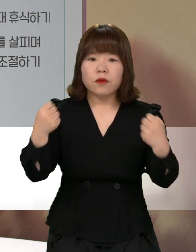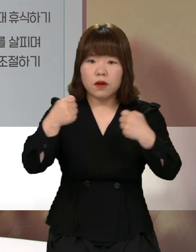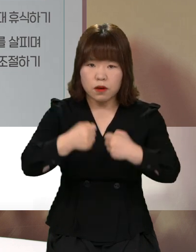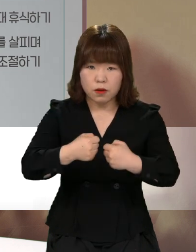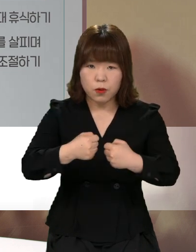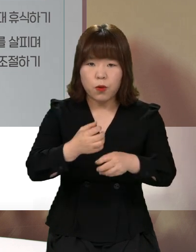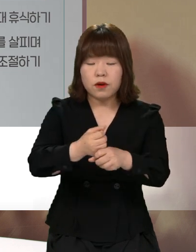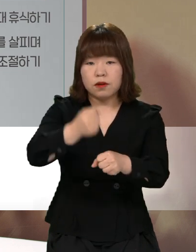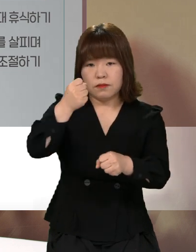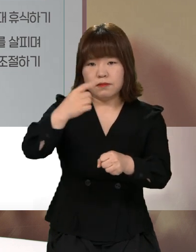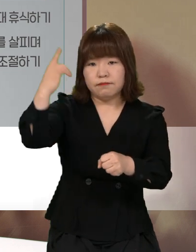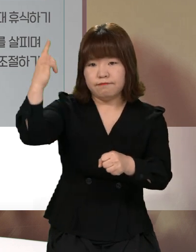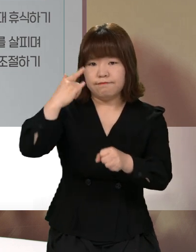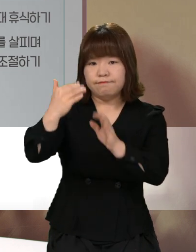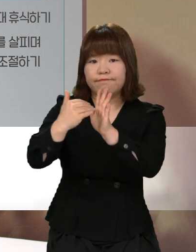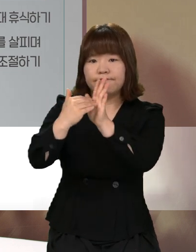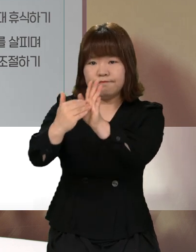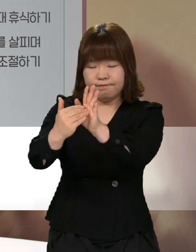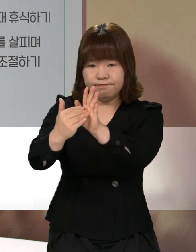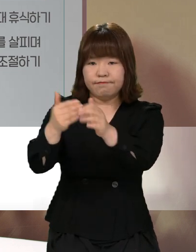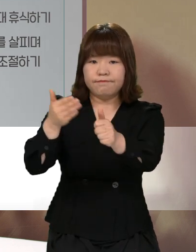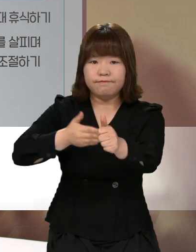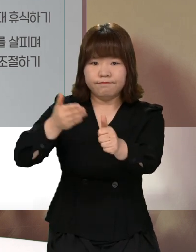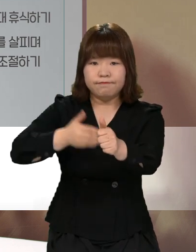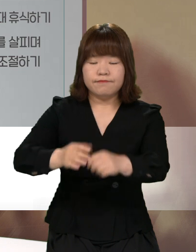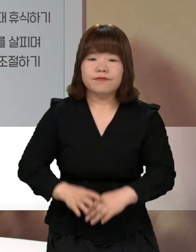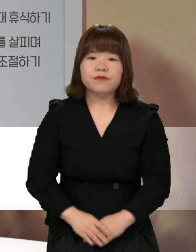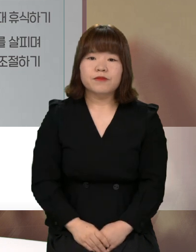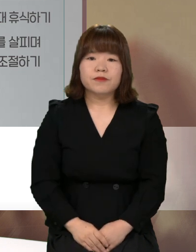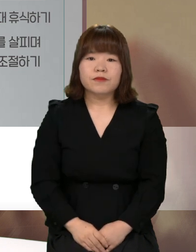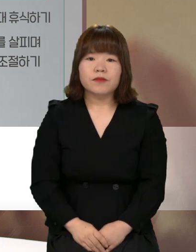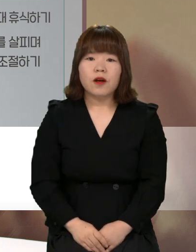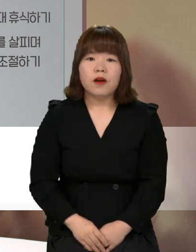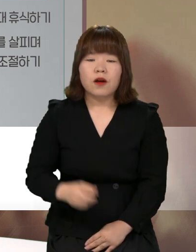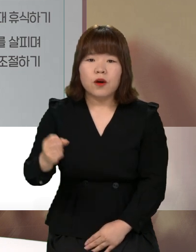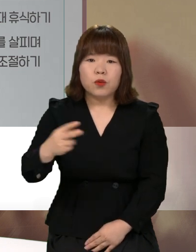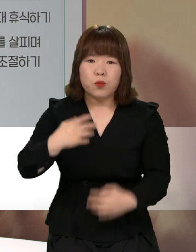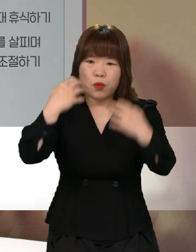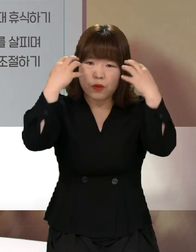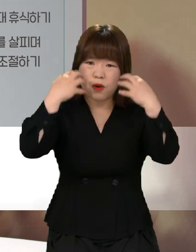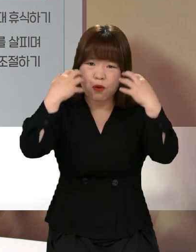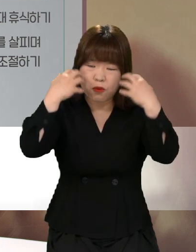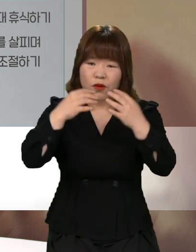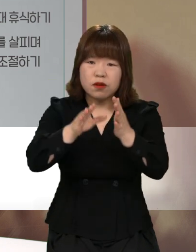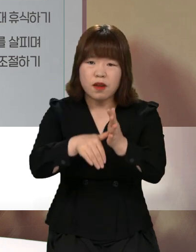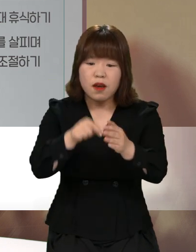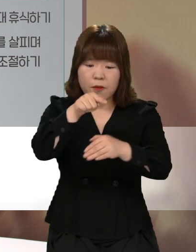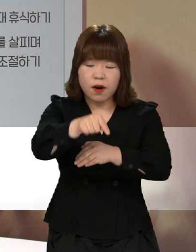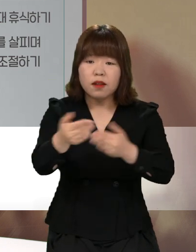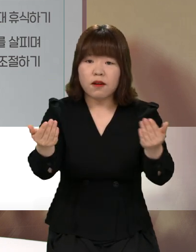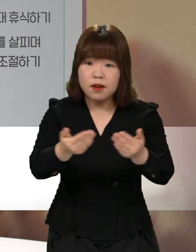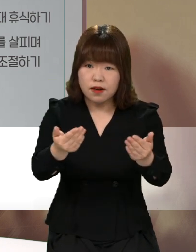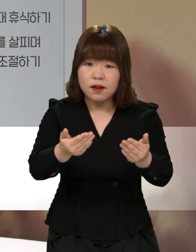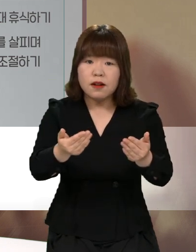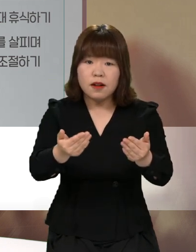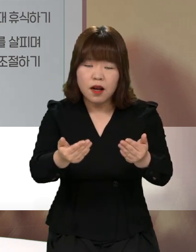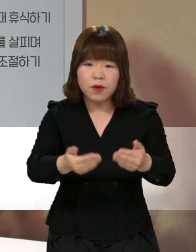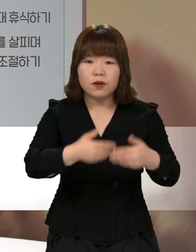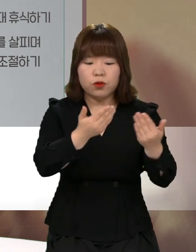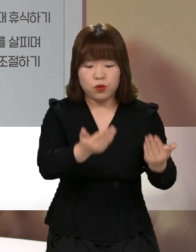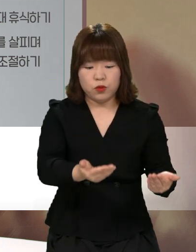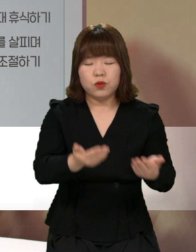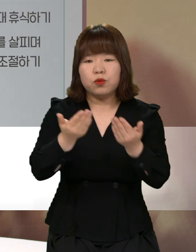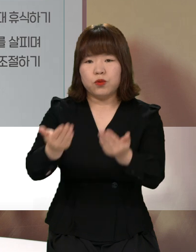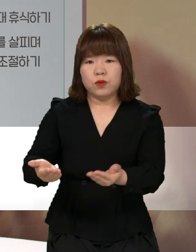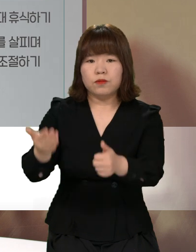가벼운 옷을 입으시고 양산 등으로 햇볕을 차단하는 것이 좋은데요 또 무더운 시간대 야외 작업은 피하되